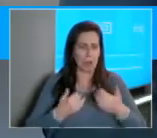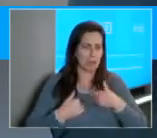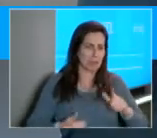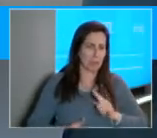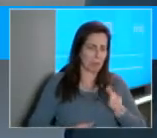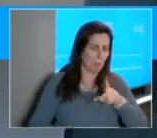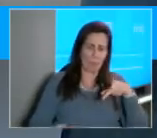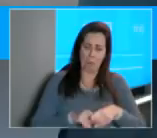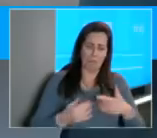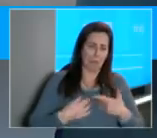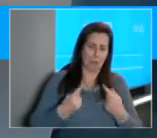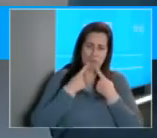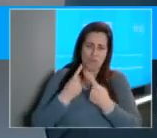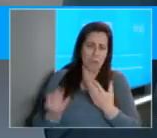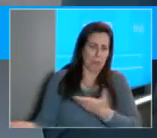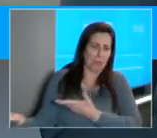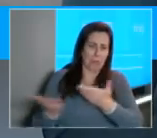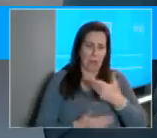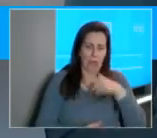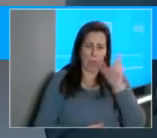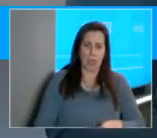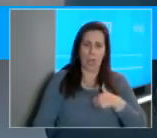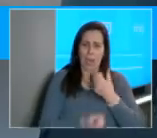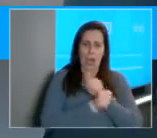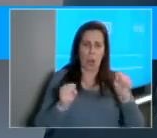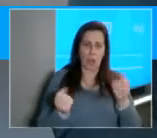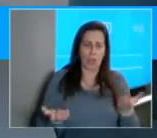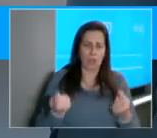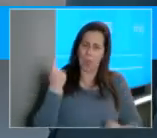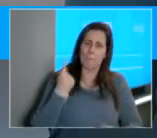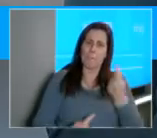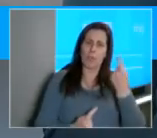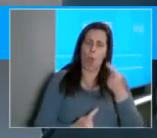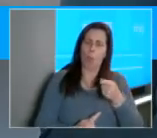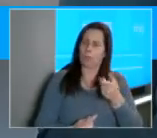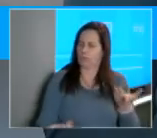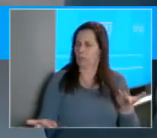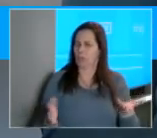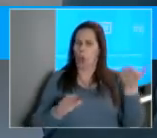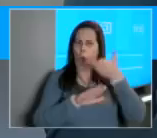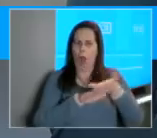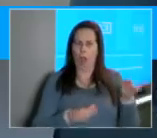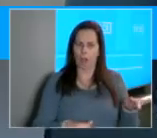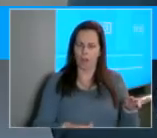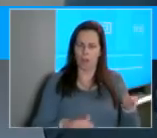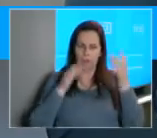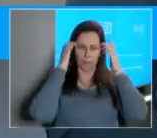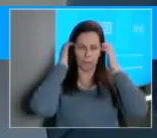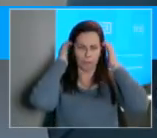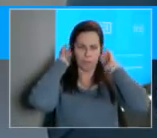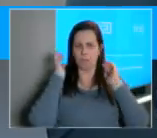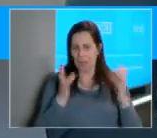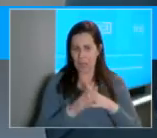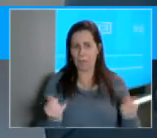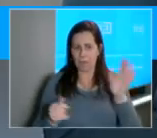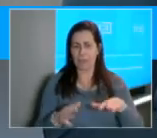באופן אישי אף פעם זה לא הפריע כאדם חילוני. ופתאום זה צף ועולה ונעלם כשם